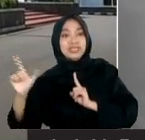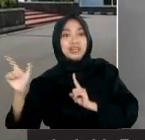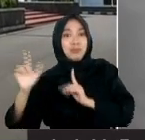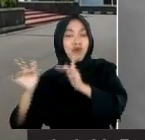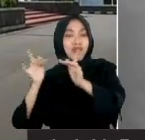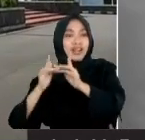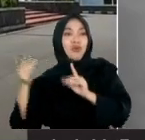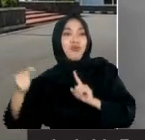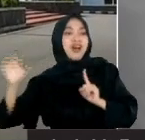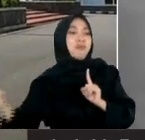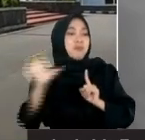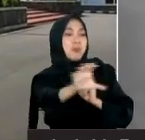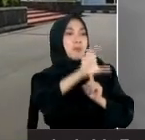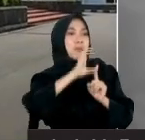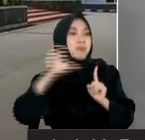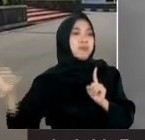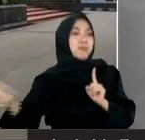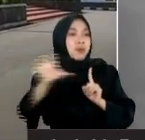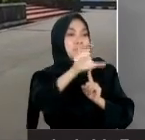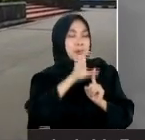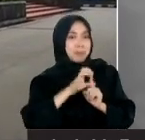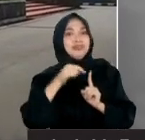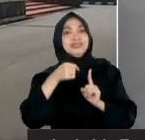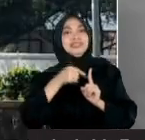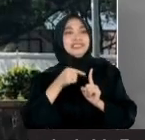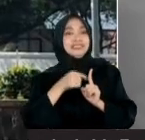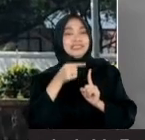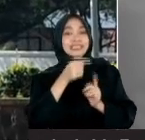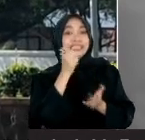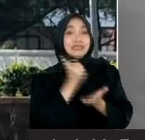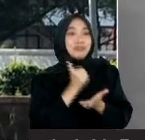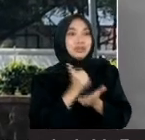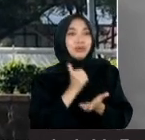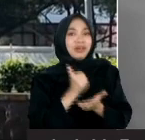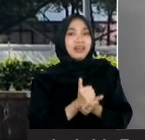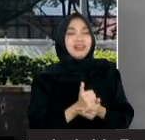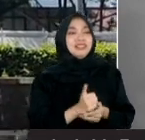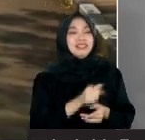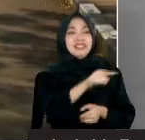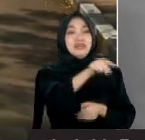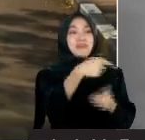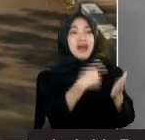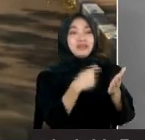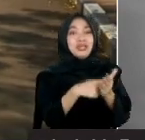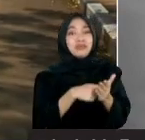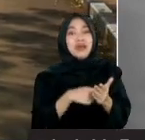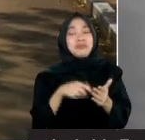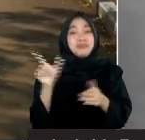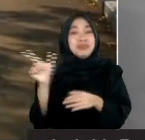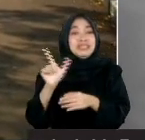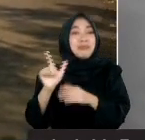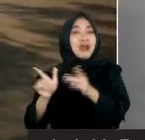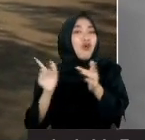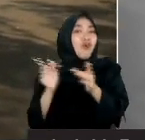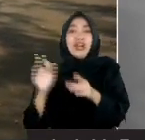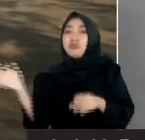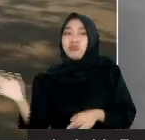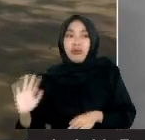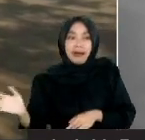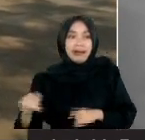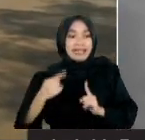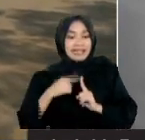perlu saya luruskan bahwa kejadian awalnya ini bukan persoalan masalah pinjaman online-nya, tetapi